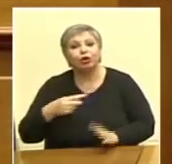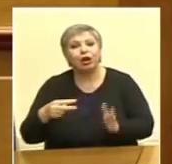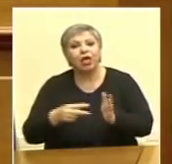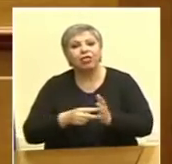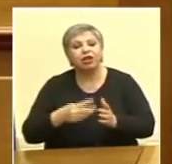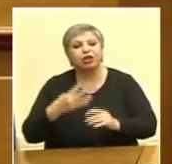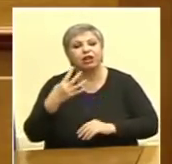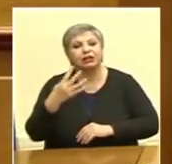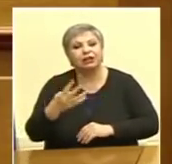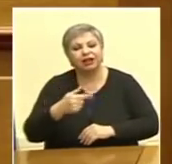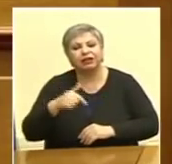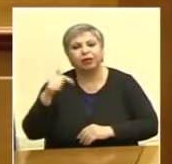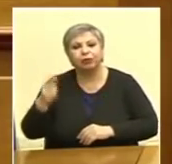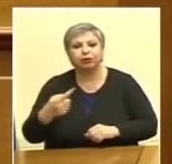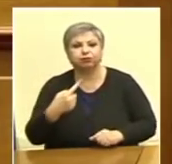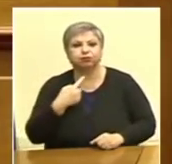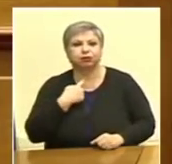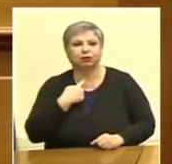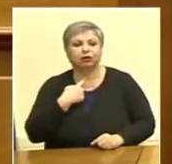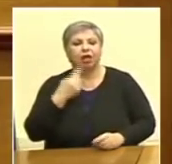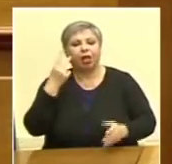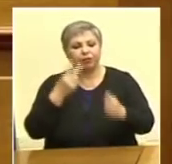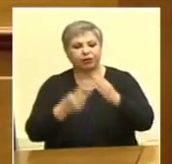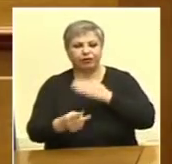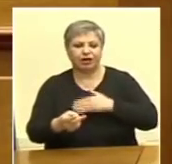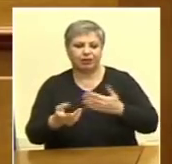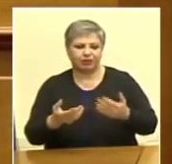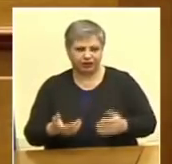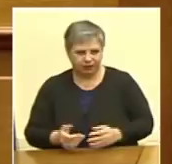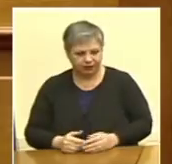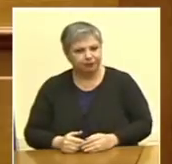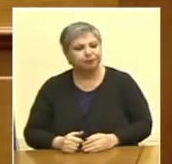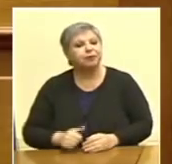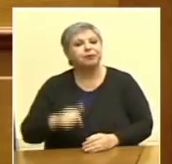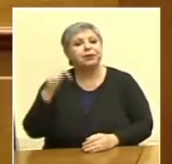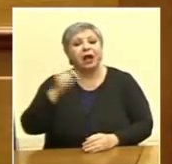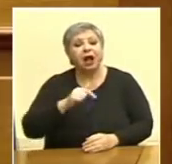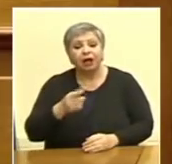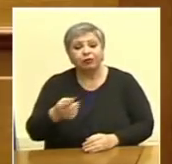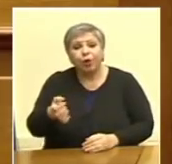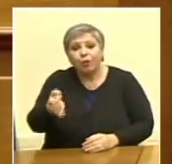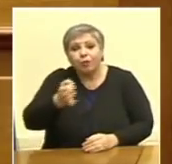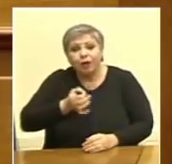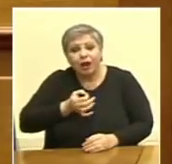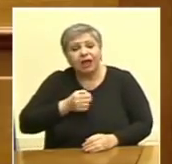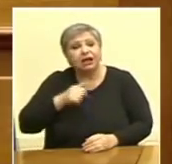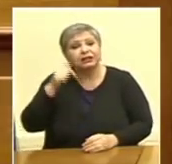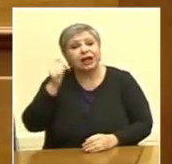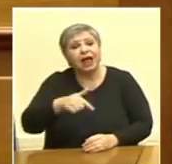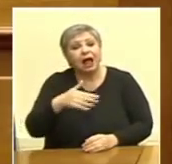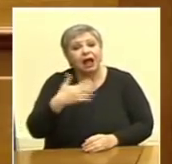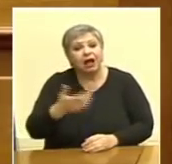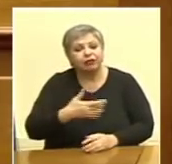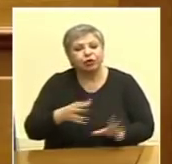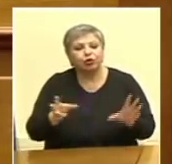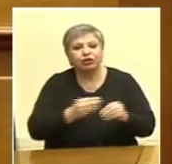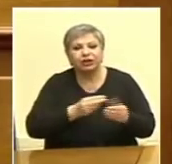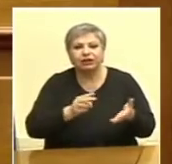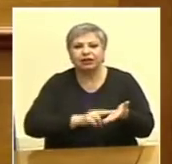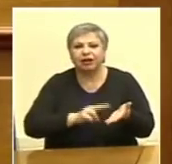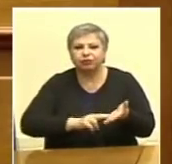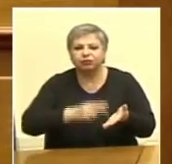Το άλυτο λοιπόν πρόβλημα του ασφαλιστικού όχι μόνο δεν λύθηκε, όχι μόνο λύθηκε,